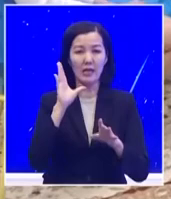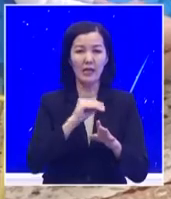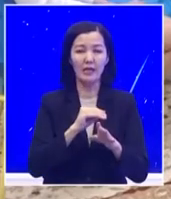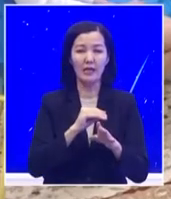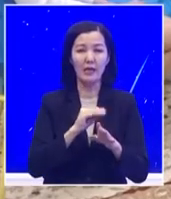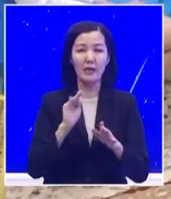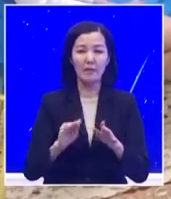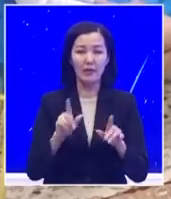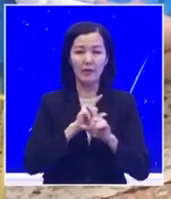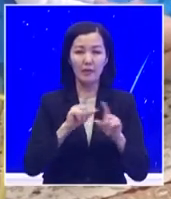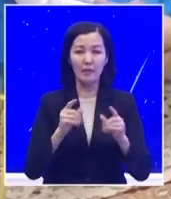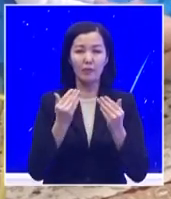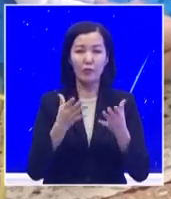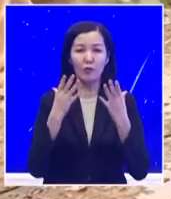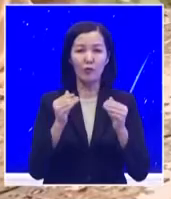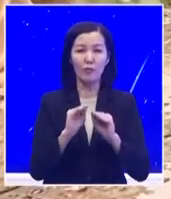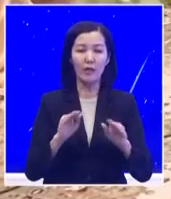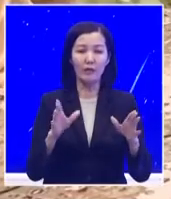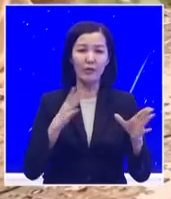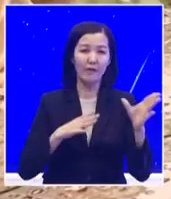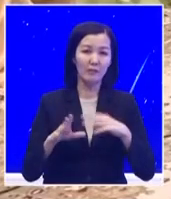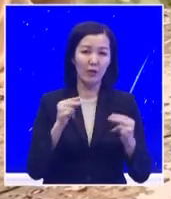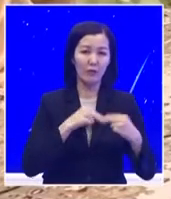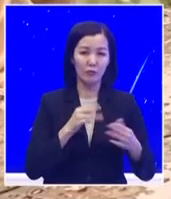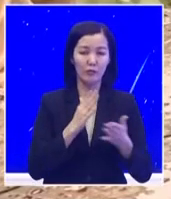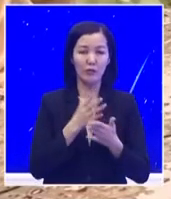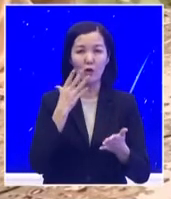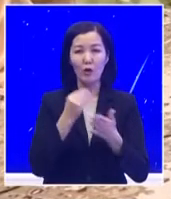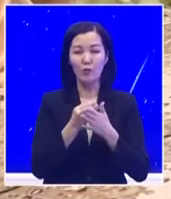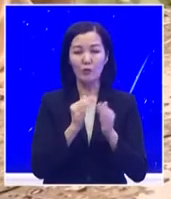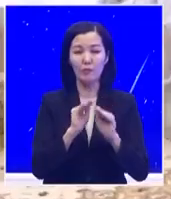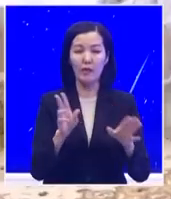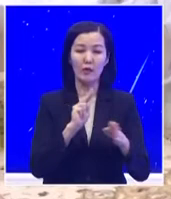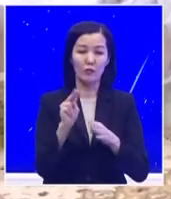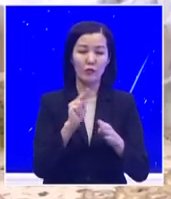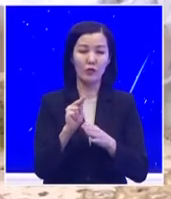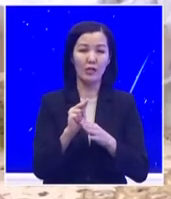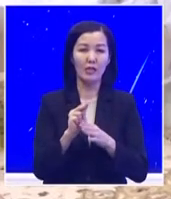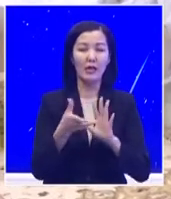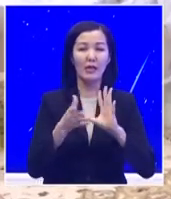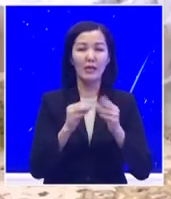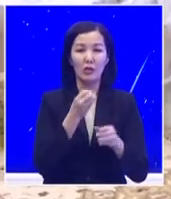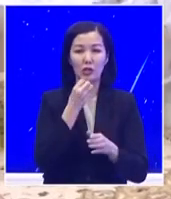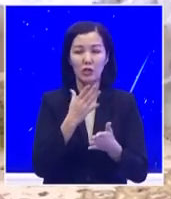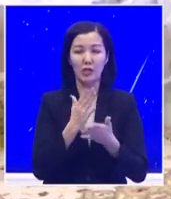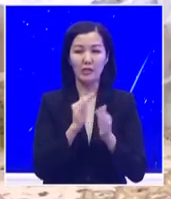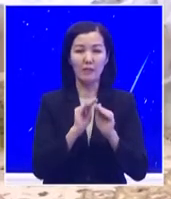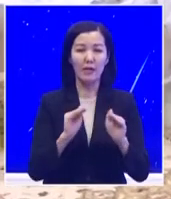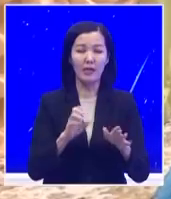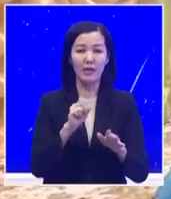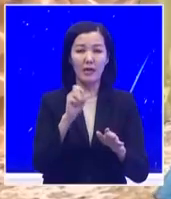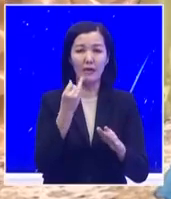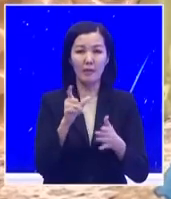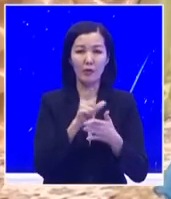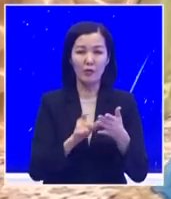мұрасымен сусындаған маман бүгінде балабақшада тәрбиеші болып істейді. Өз білгендерін бүлдіршіндерге үйретеді. Нәтиже айқын. Балдырғандар Абай